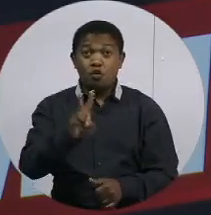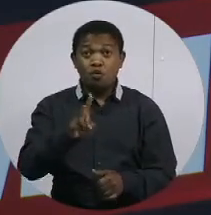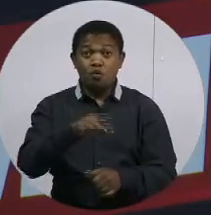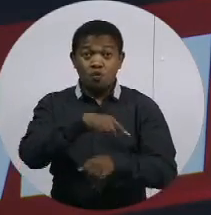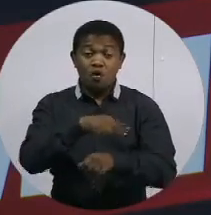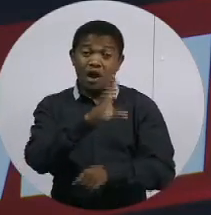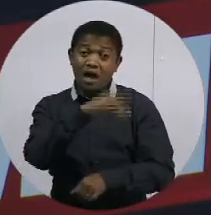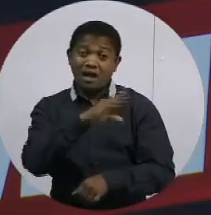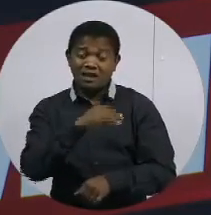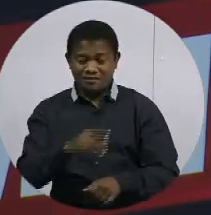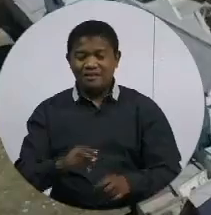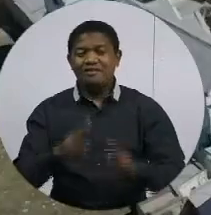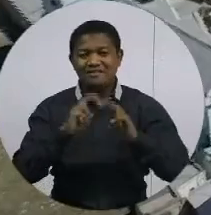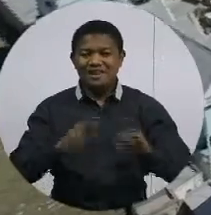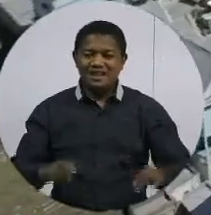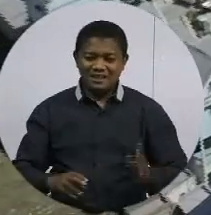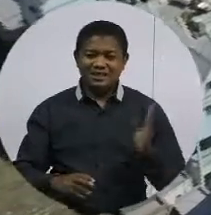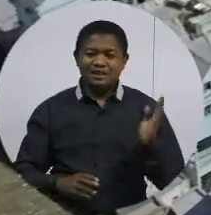sy Christian Rakotarsoa.